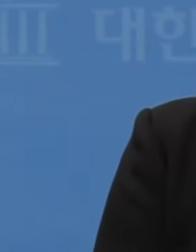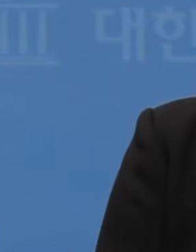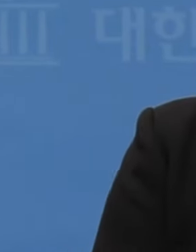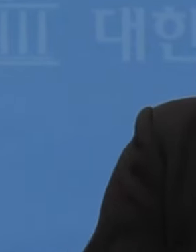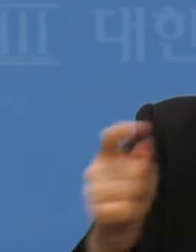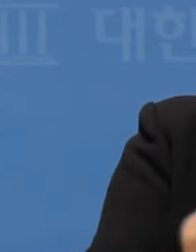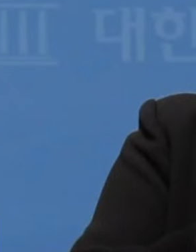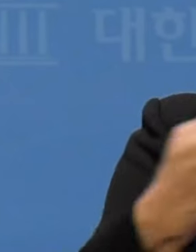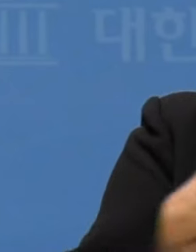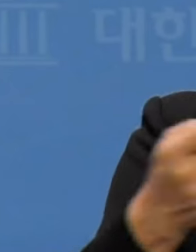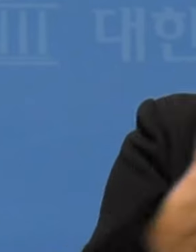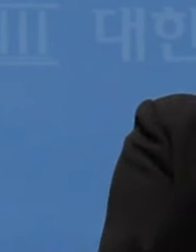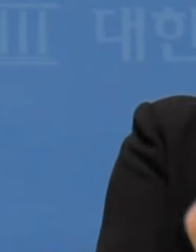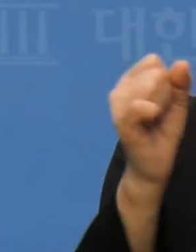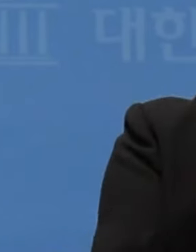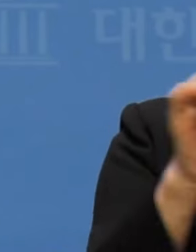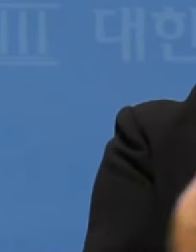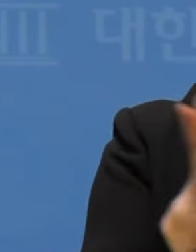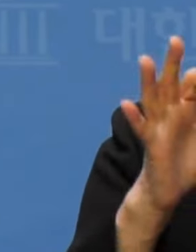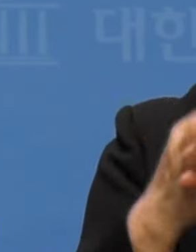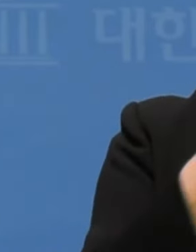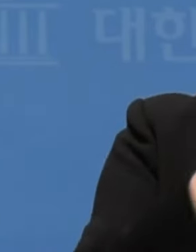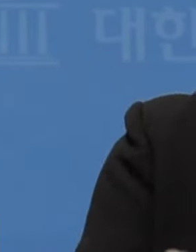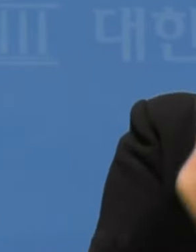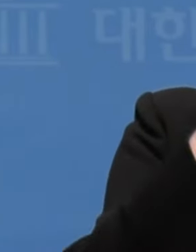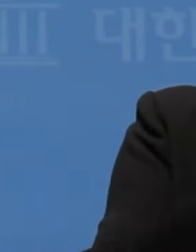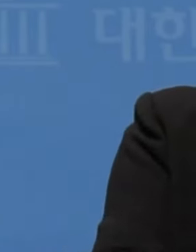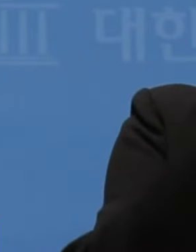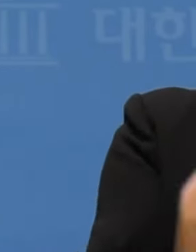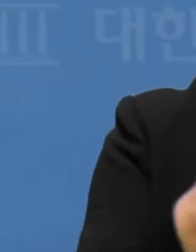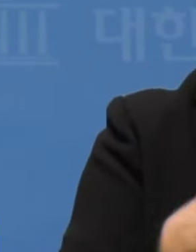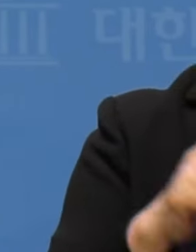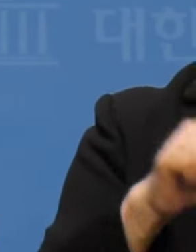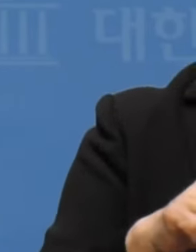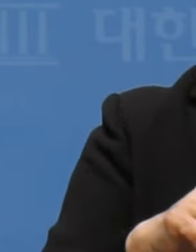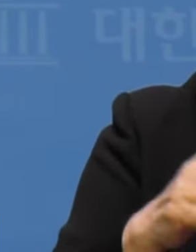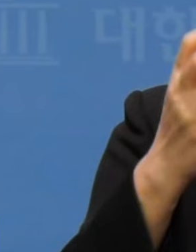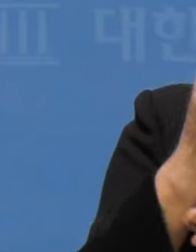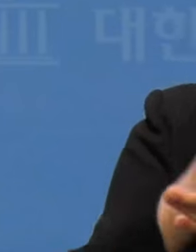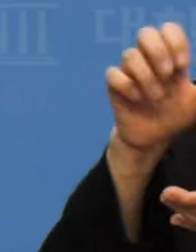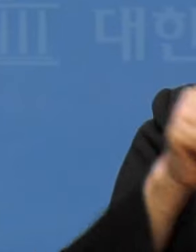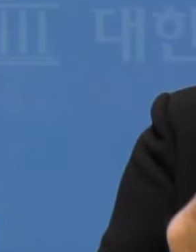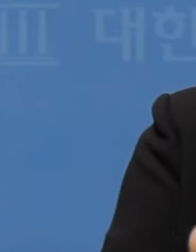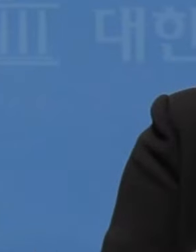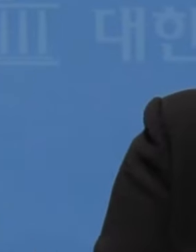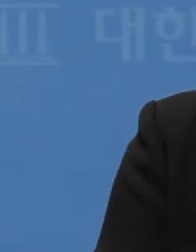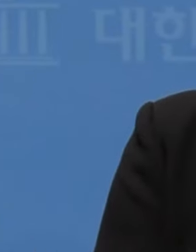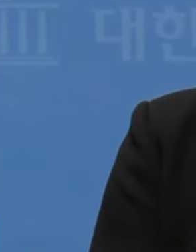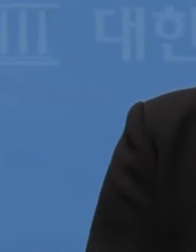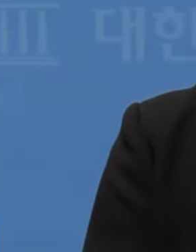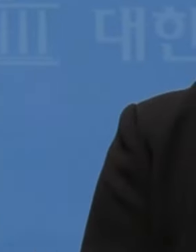전자개표기처럼 해킹 및 데이터 조작을 통한 금융 피해 가능성이 있는 CBDC 도입을 저지하겠습니다.